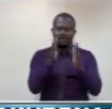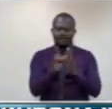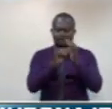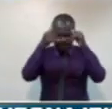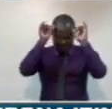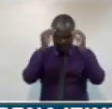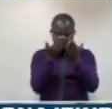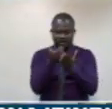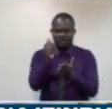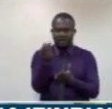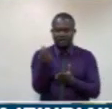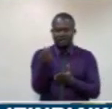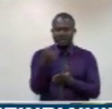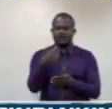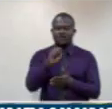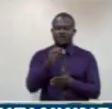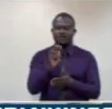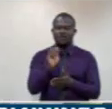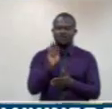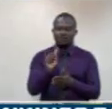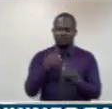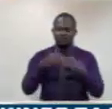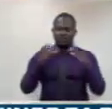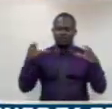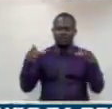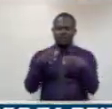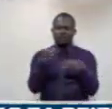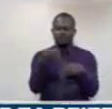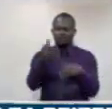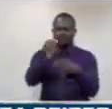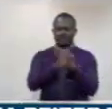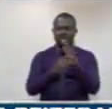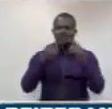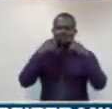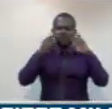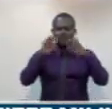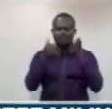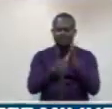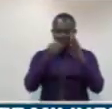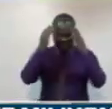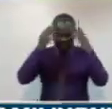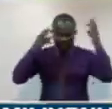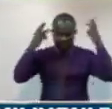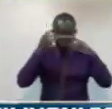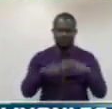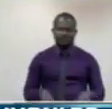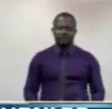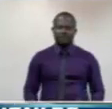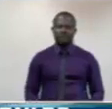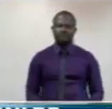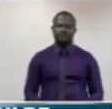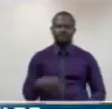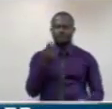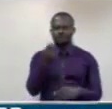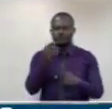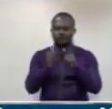Nyagatare bishyuza aya mafaranga, Gashumba Gahiga umuyobozi w'ihuriro ry'amakoperative y'aborozi muri aka karere avuga ko iki kibazo kibahangayikishije. Ni amafaranga